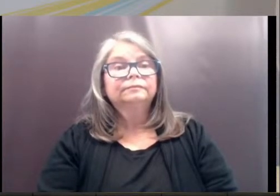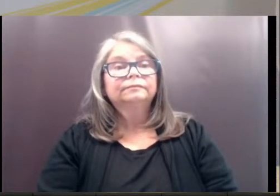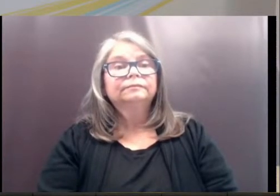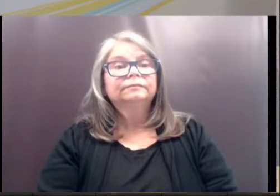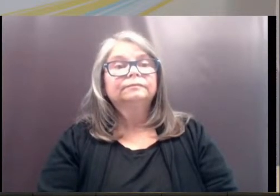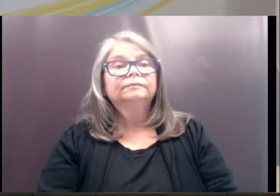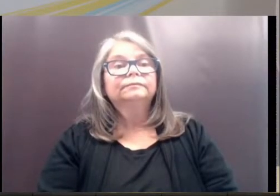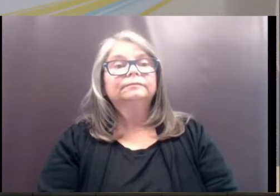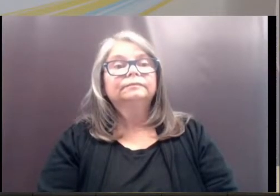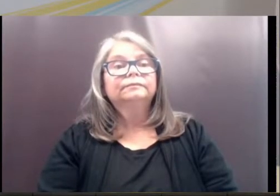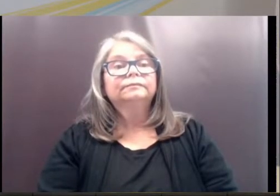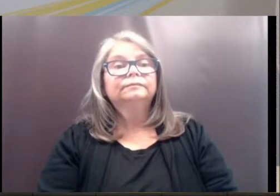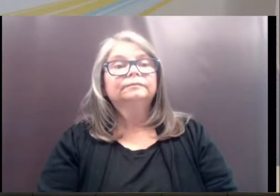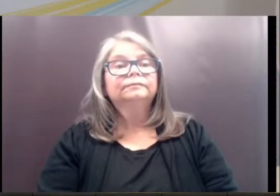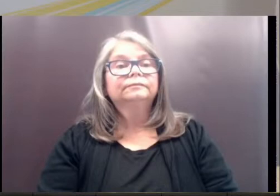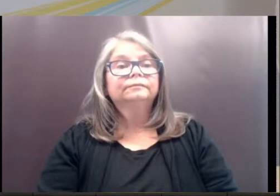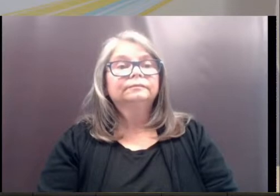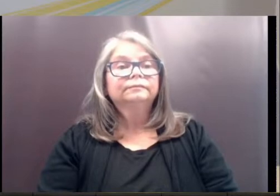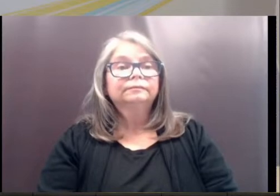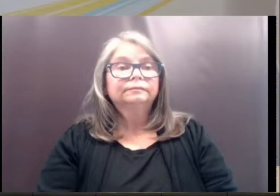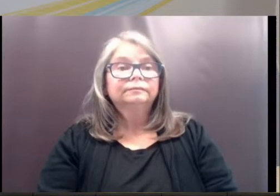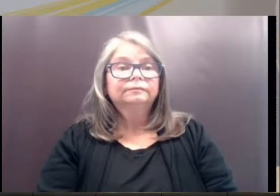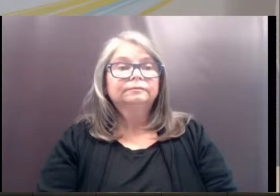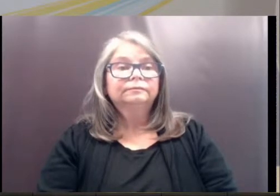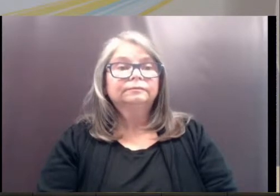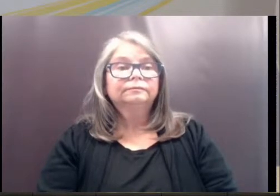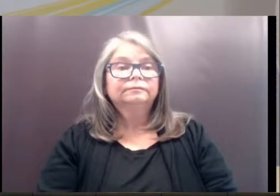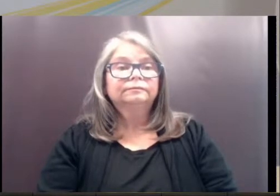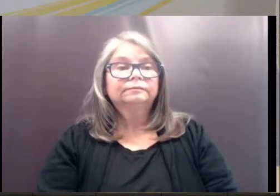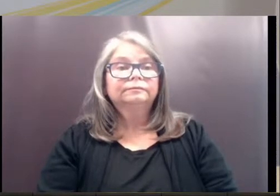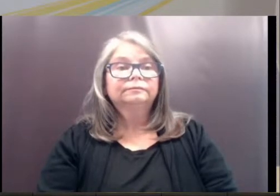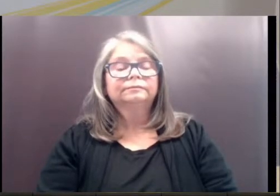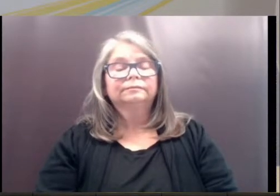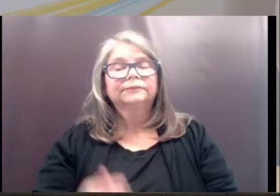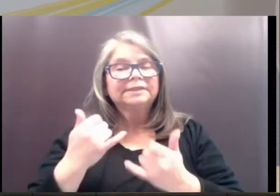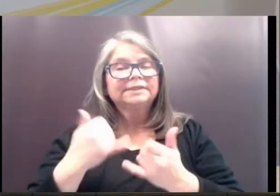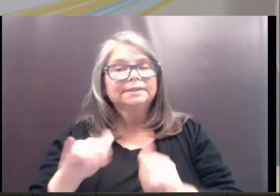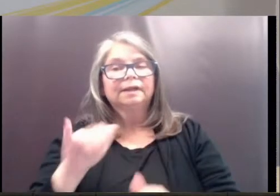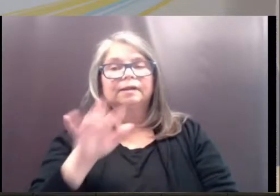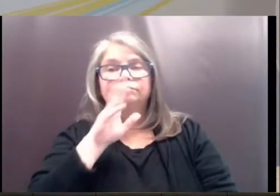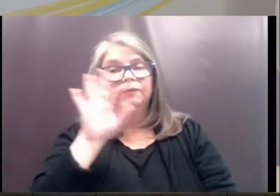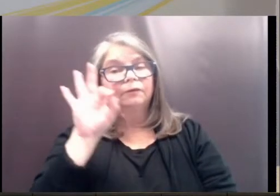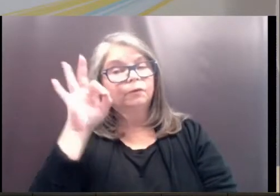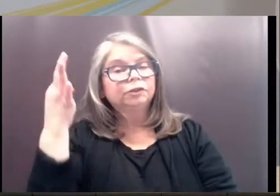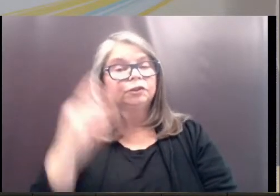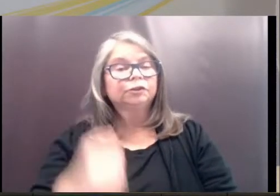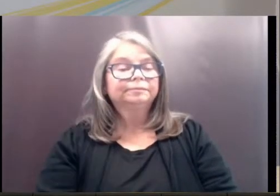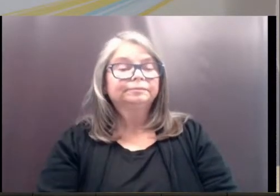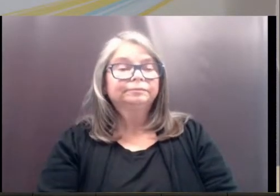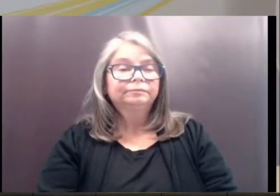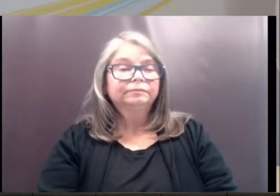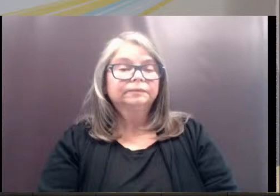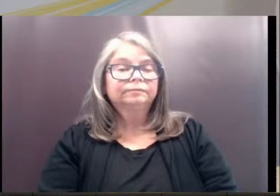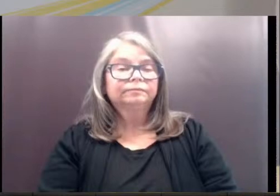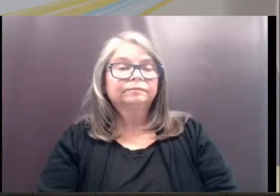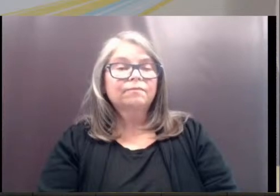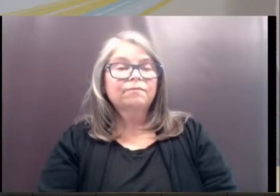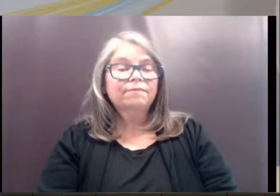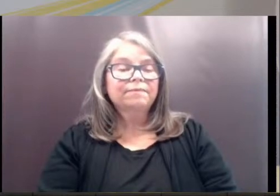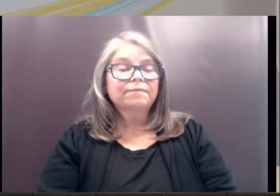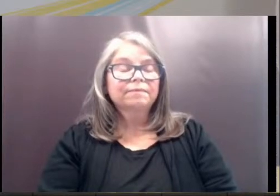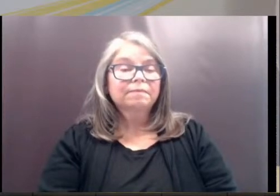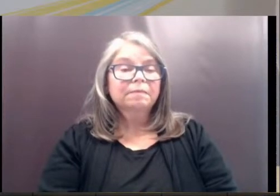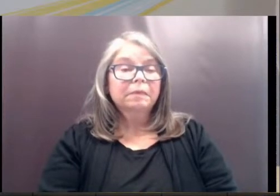Et puis, ils sont des catégories qui sont les personnes qui